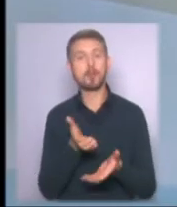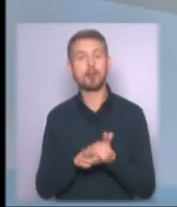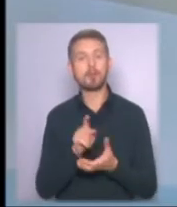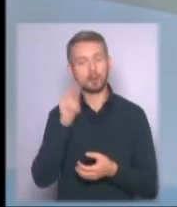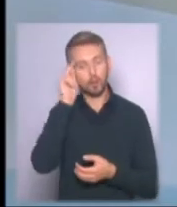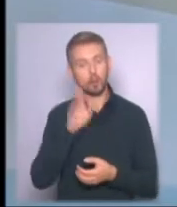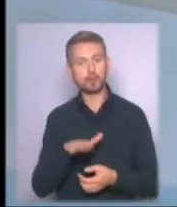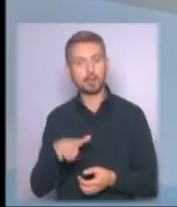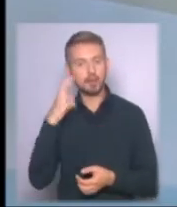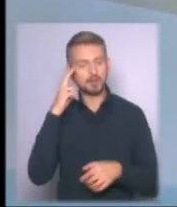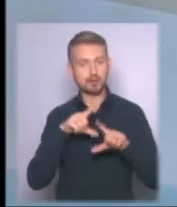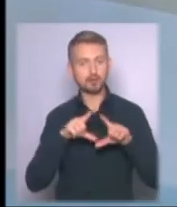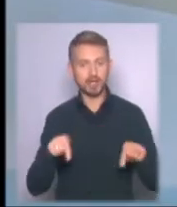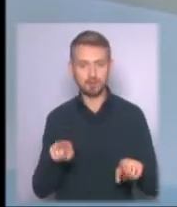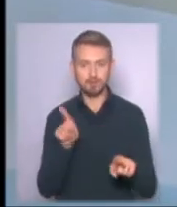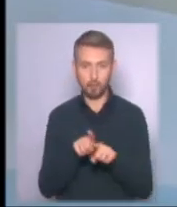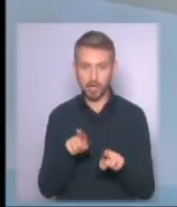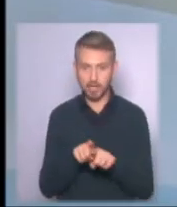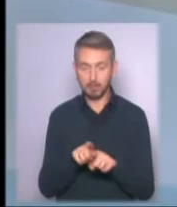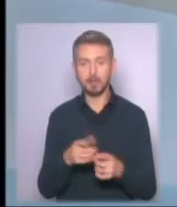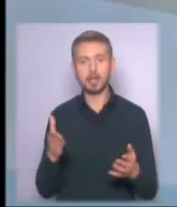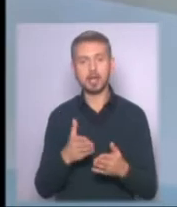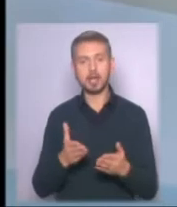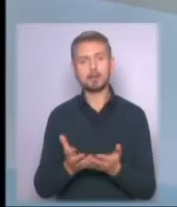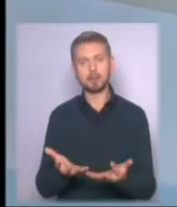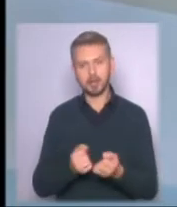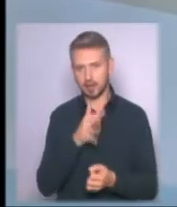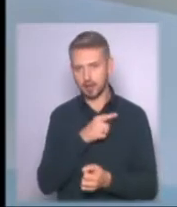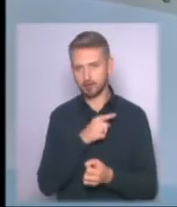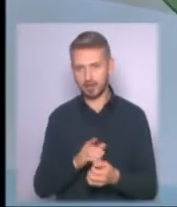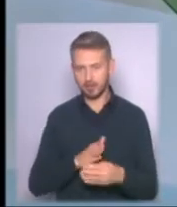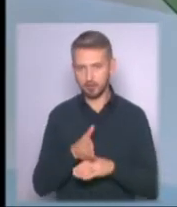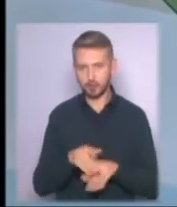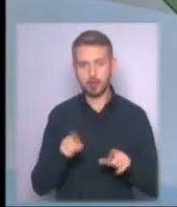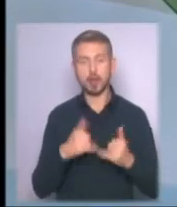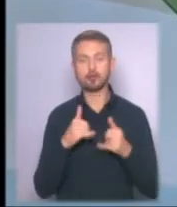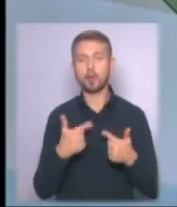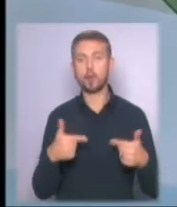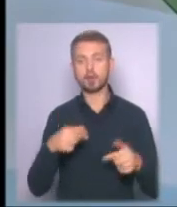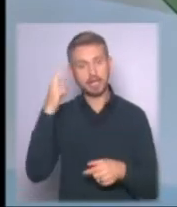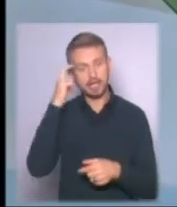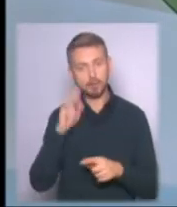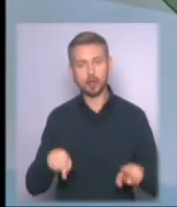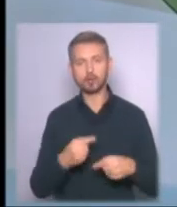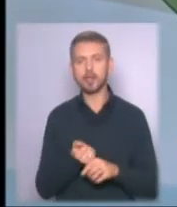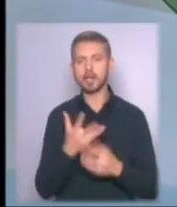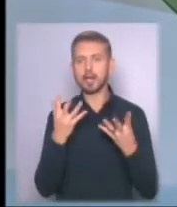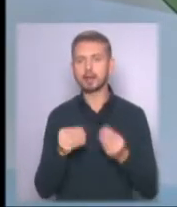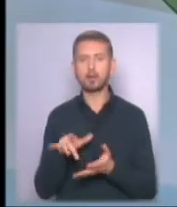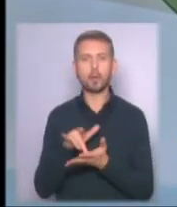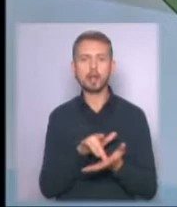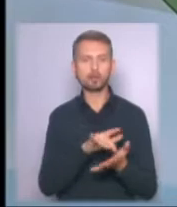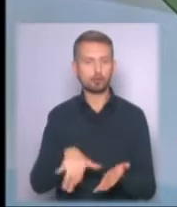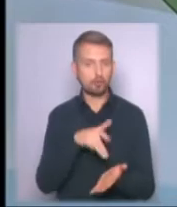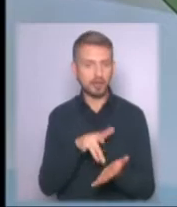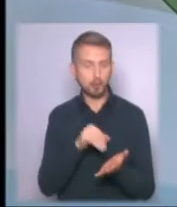учнями столичних шкіл-побратимів, які їх прихистили на час відвідування. Також для гостей столиці організували кількаденну екскурсію містом